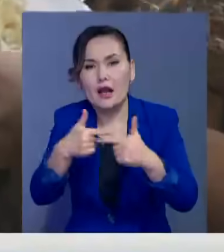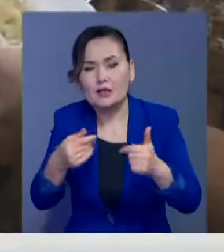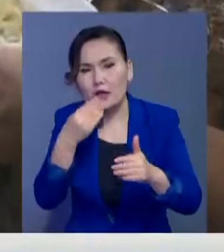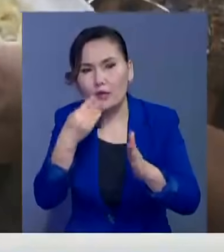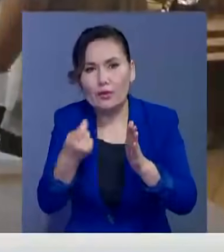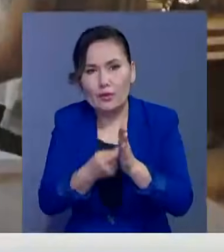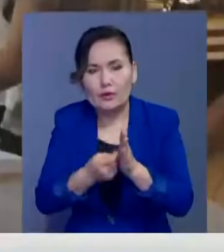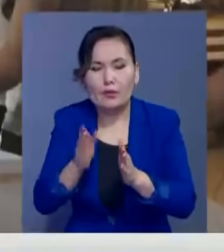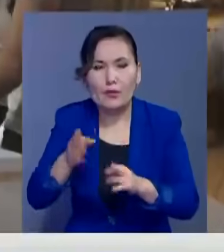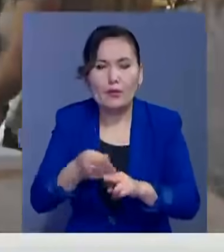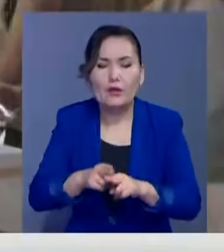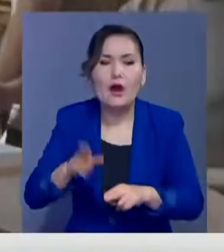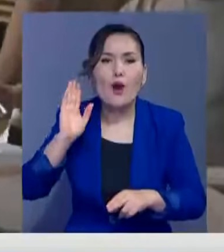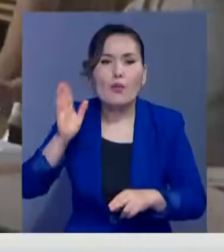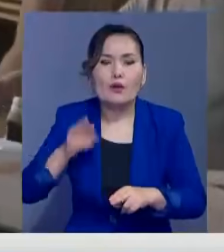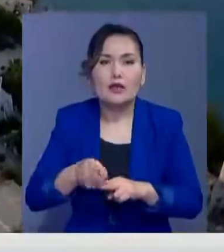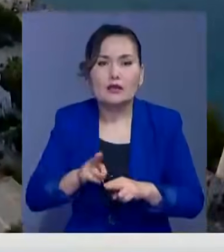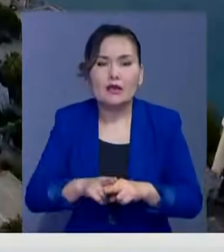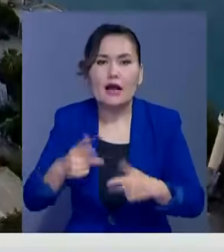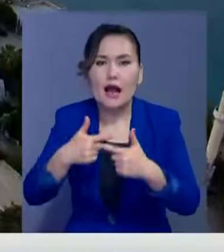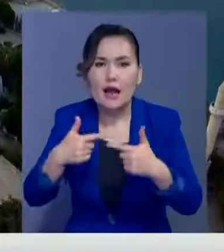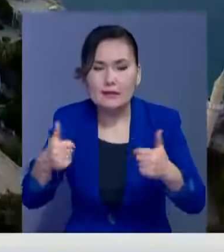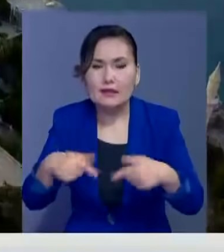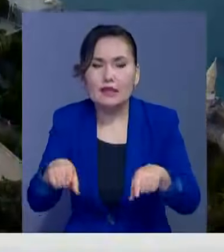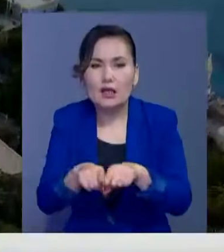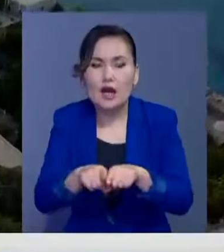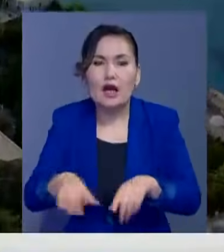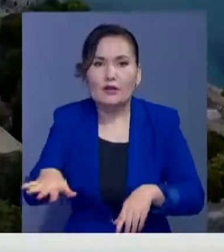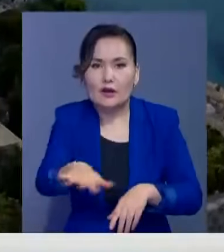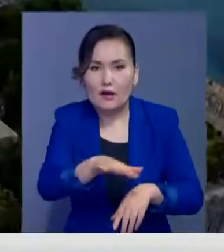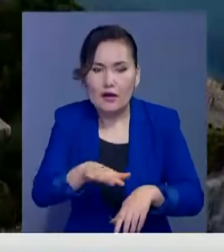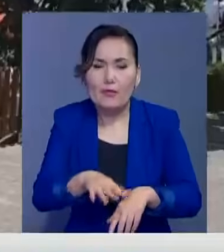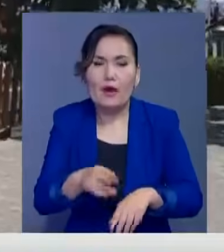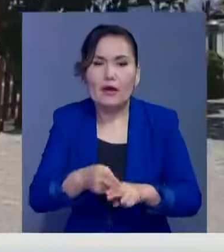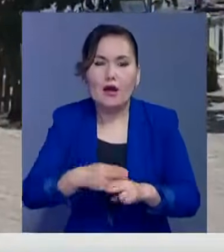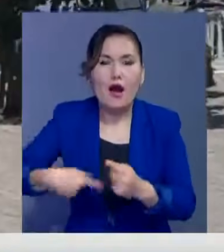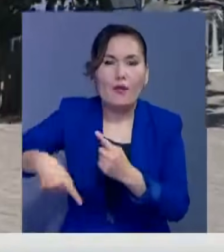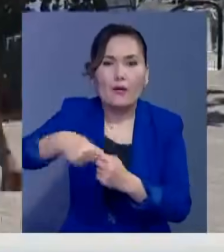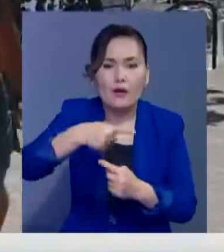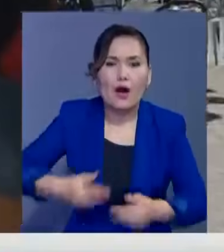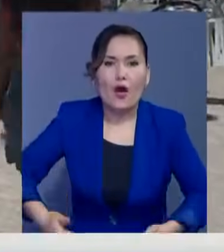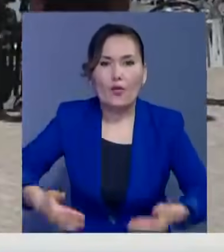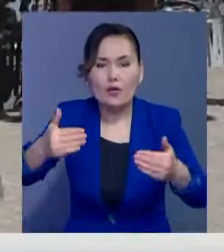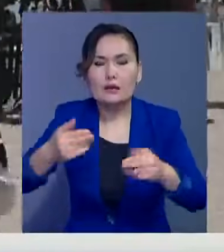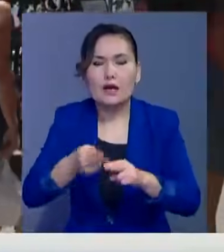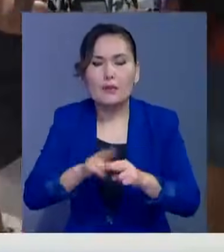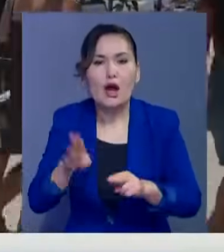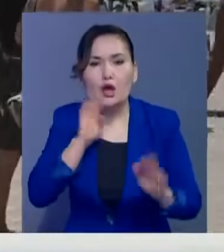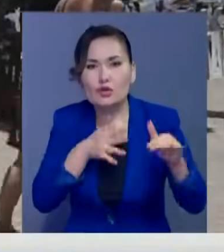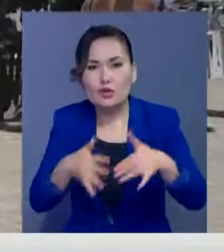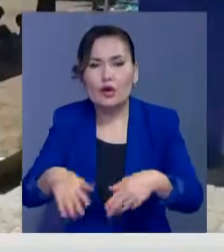арақашықтықты сақтау үшін үстел саны азайтылып, жағалаулардағы тынығатын орындар қоршалады. Қонақ үй қызметкерлері